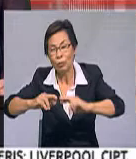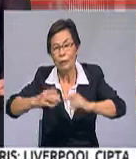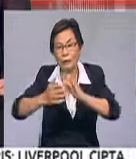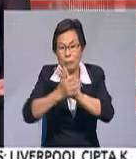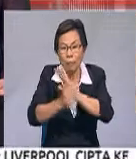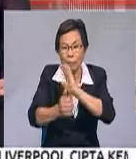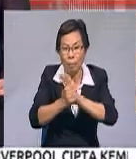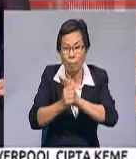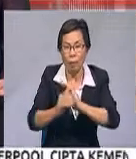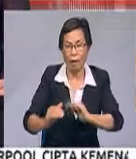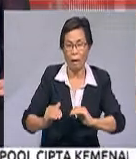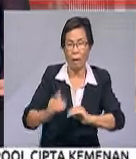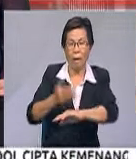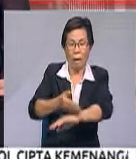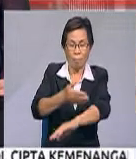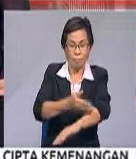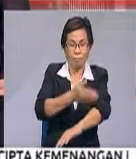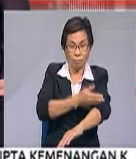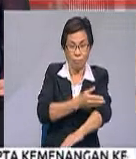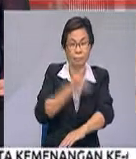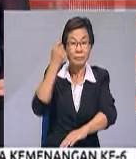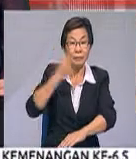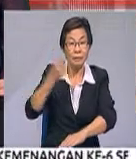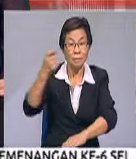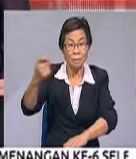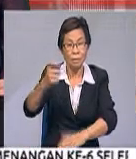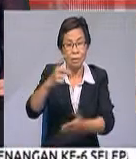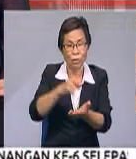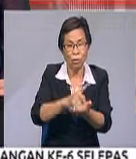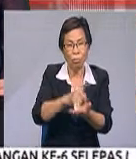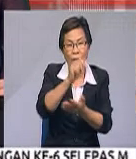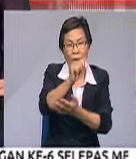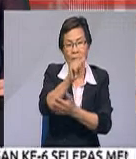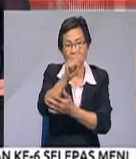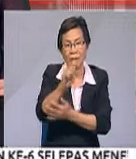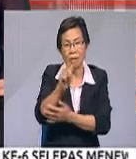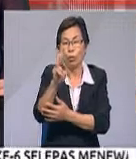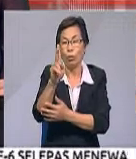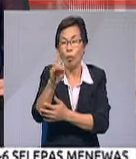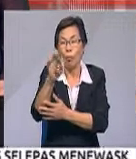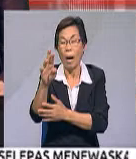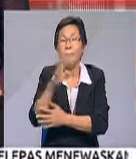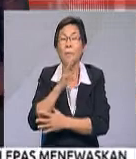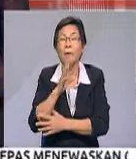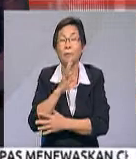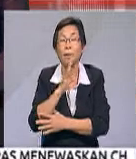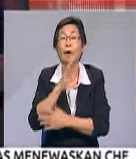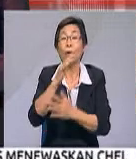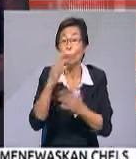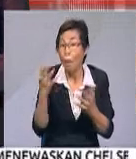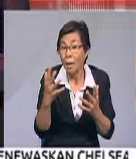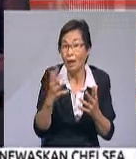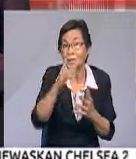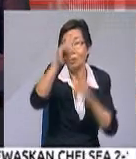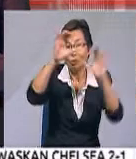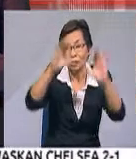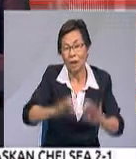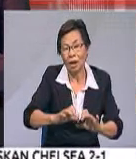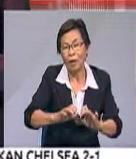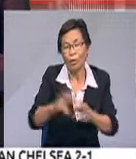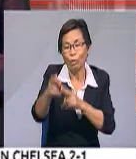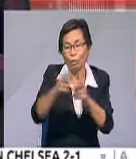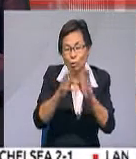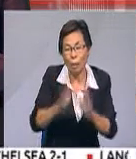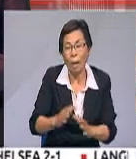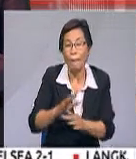kemahiran upskilling. Setiausaha agungnya Datuk Dr. A.T. Kumara Rajah menyatakan langkah itu sebagai platform kepada